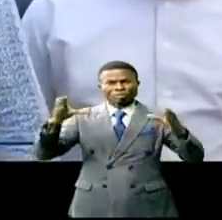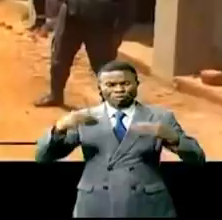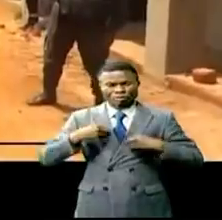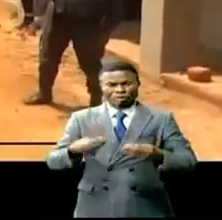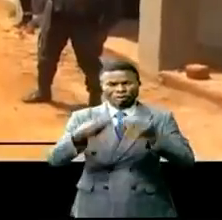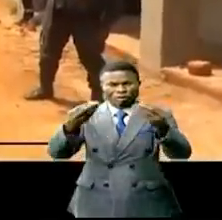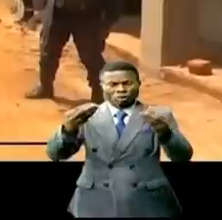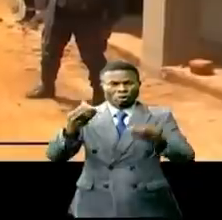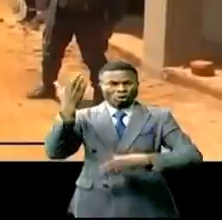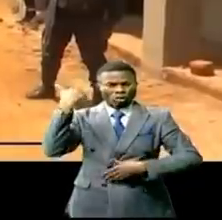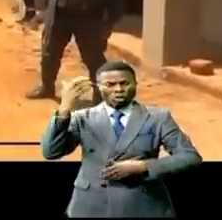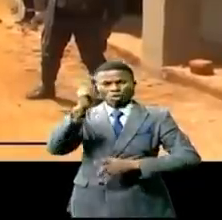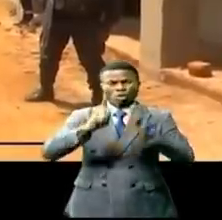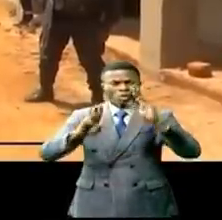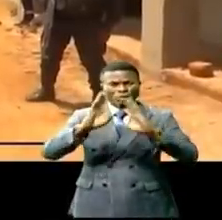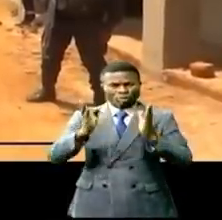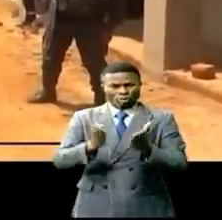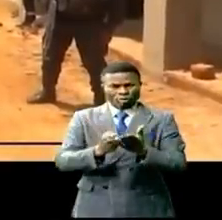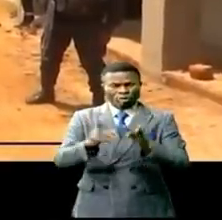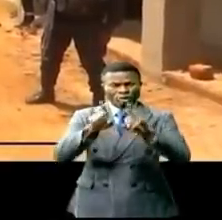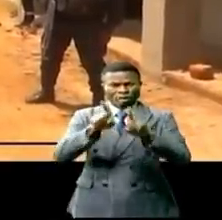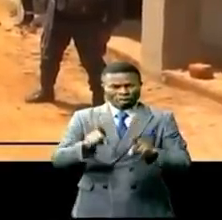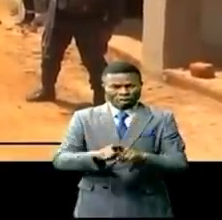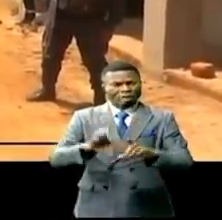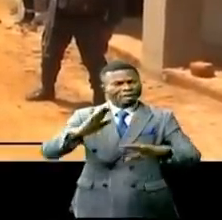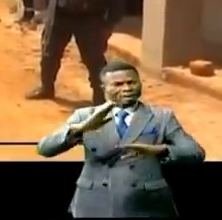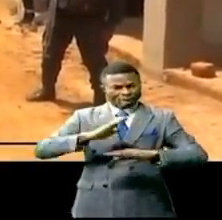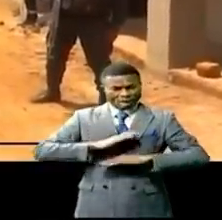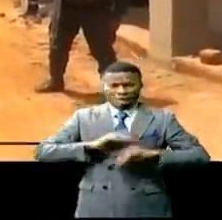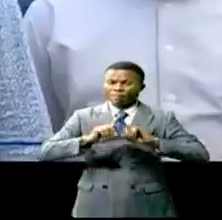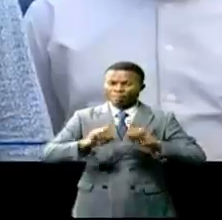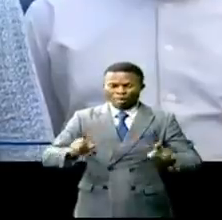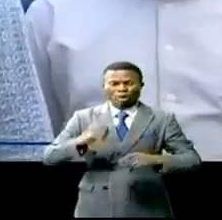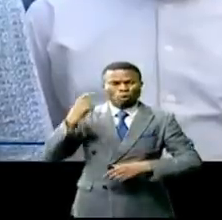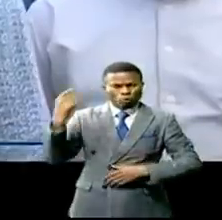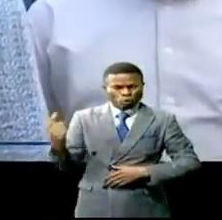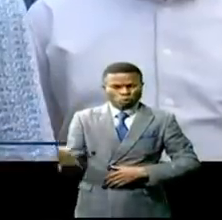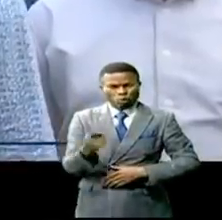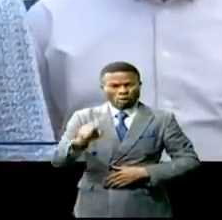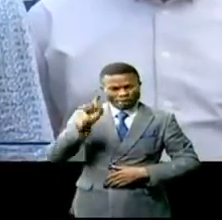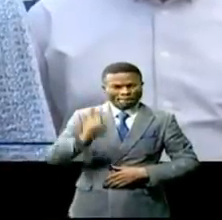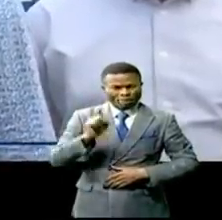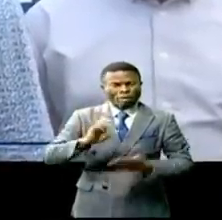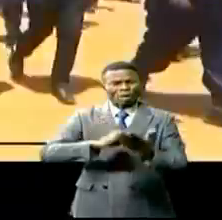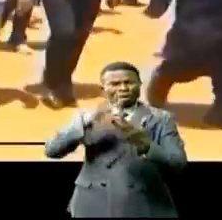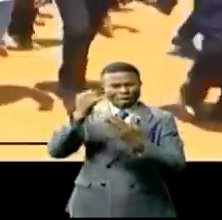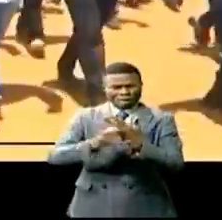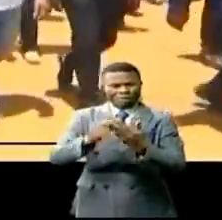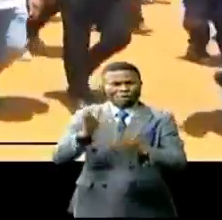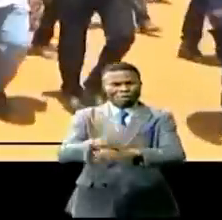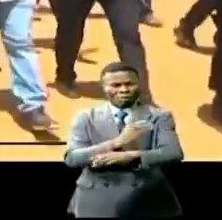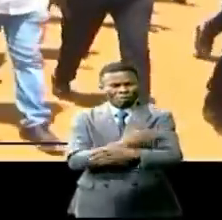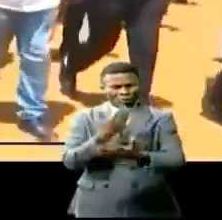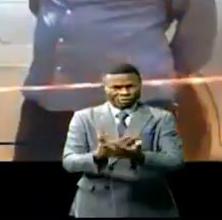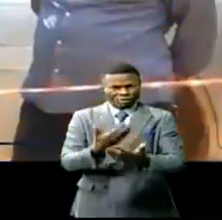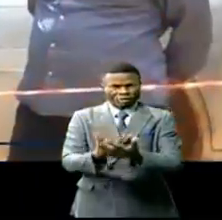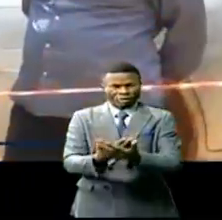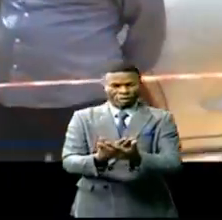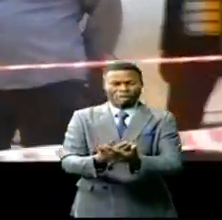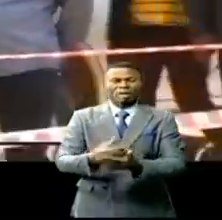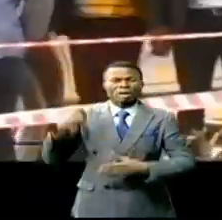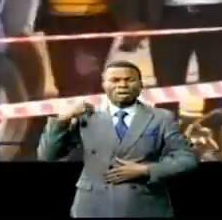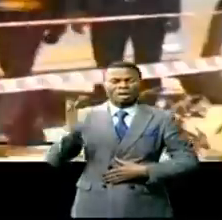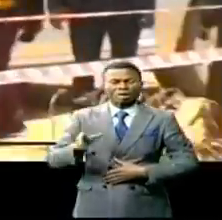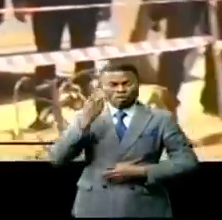l'eau à la population et son nous sommes satisfaits mais comme toujours on veut que ces projets à évite de là le no 1 du haut katanga a